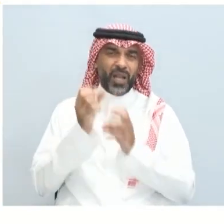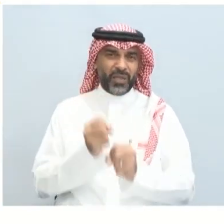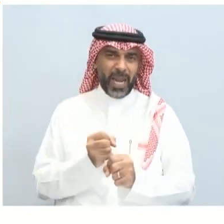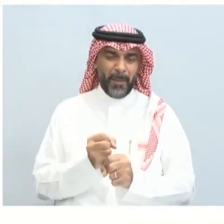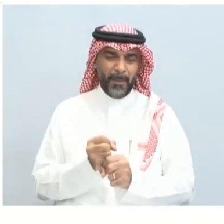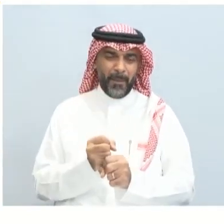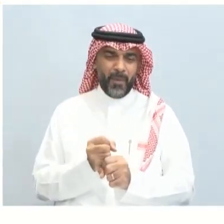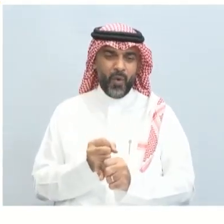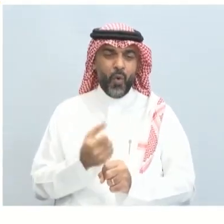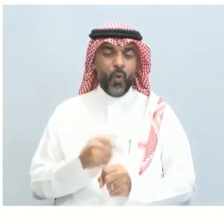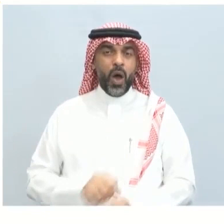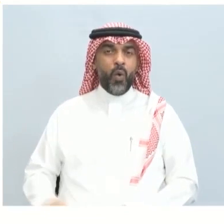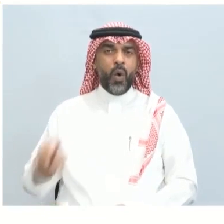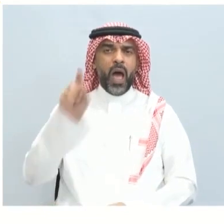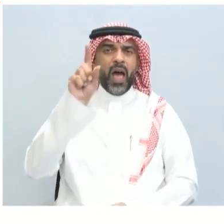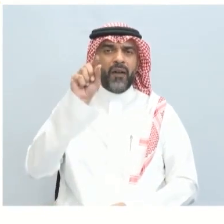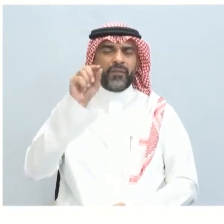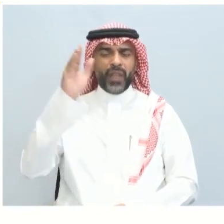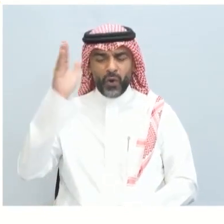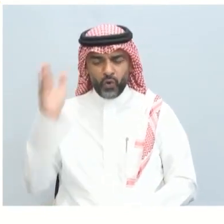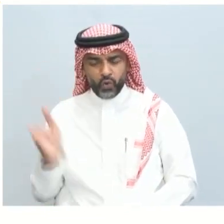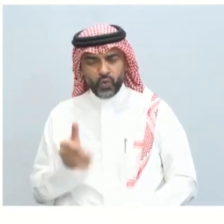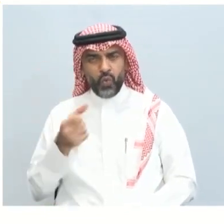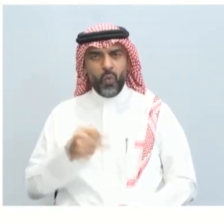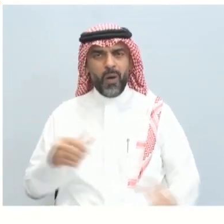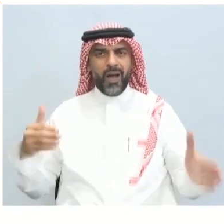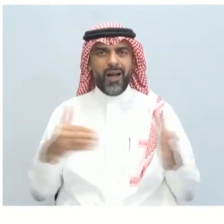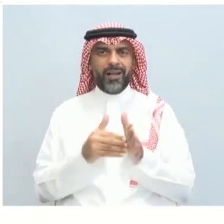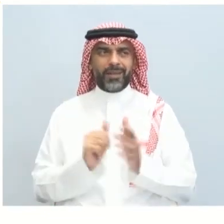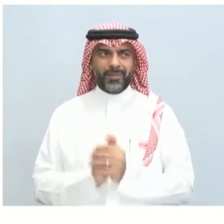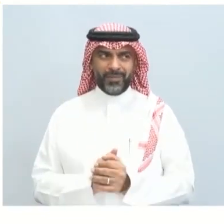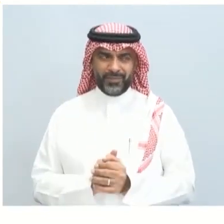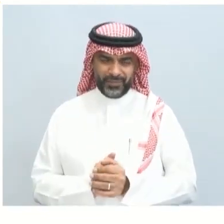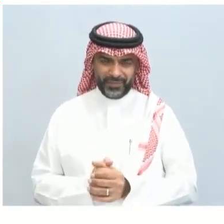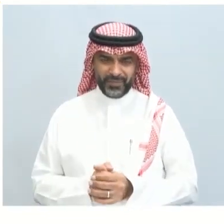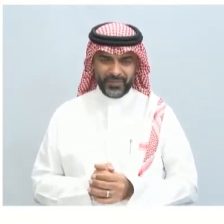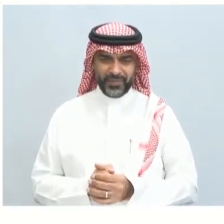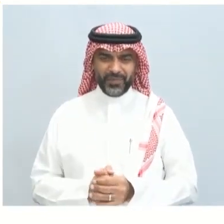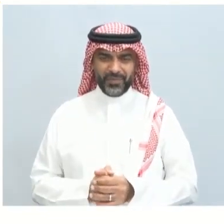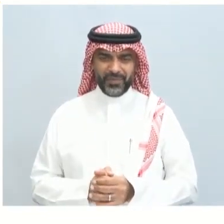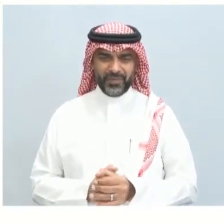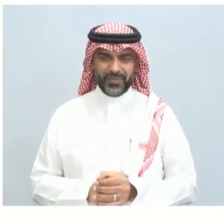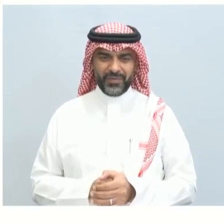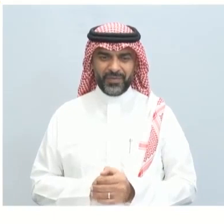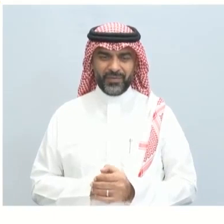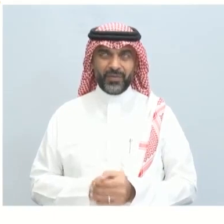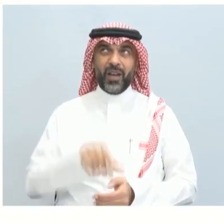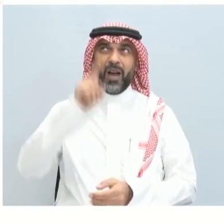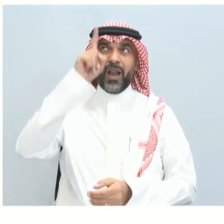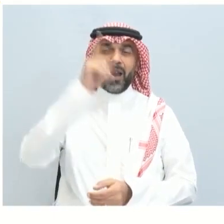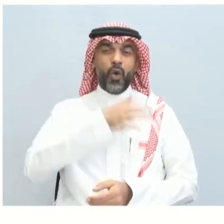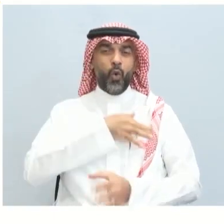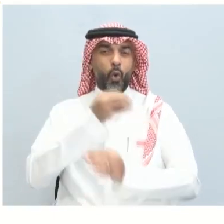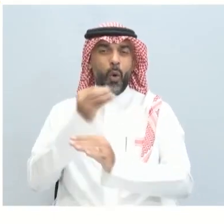بل وهو افضل الرسل وخاتمهم وهو احب خلق الله الى الله عز